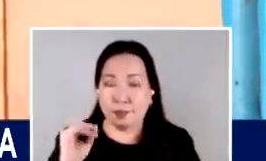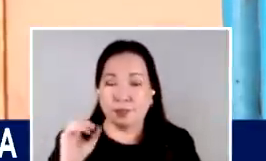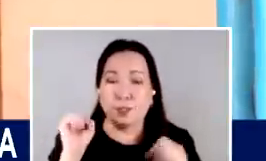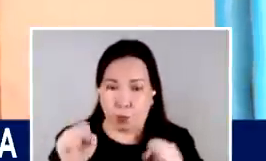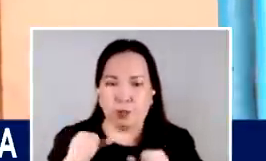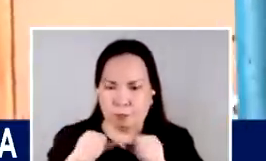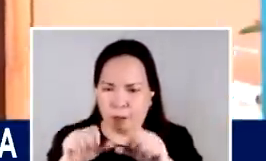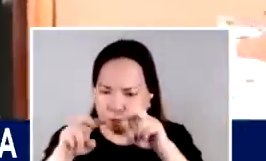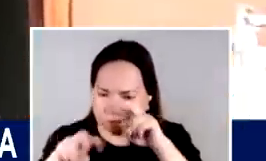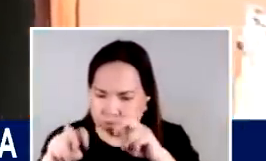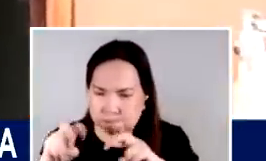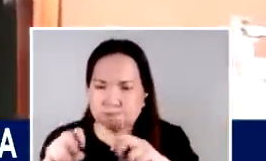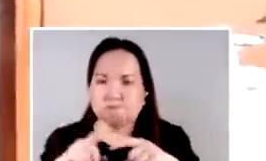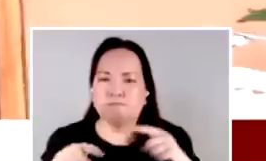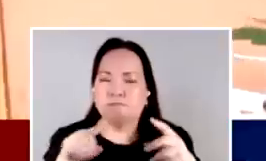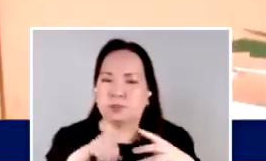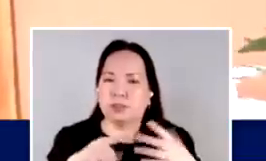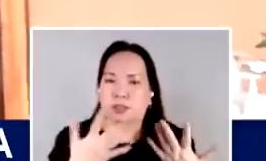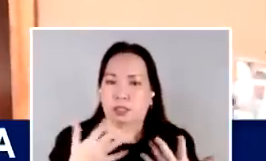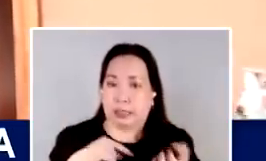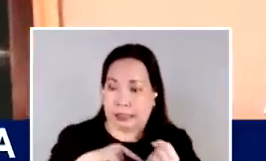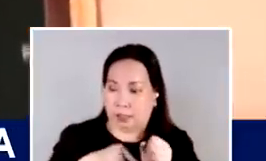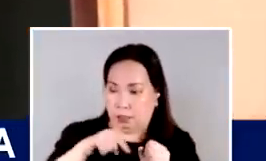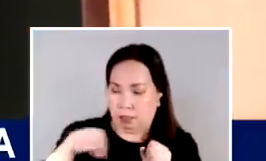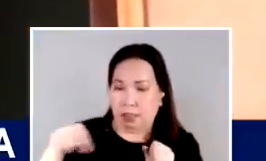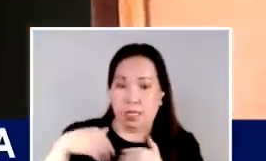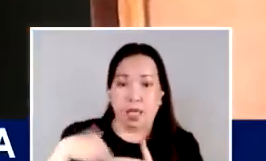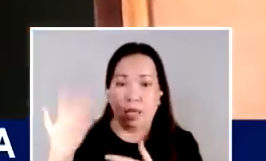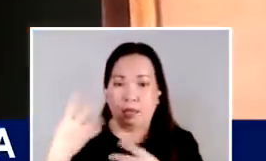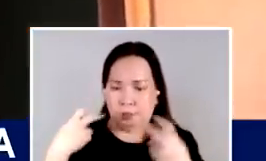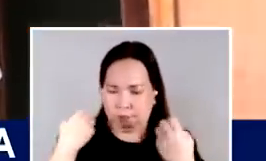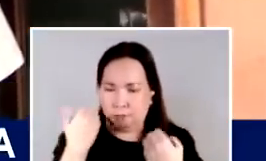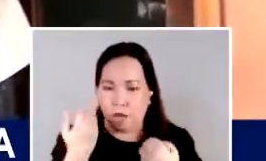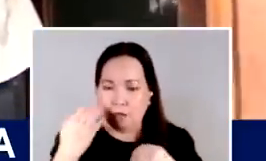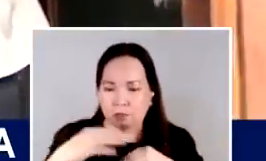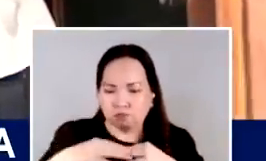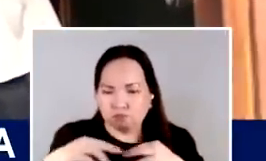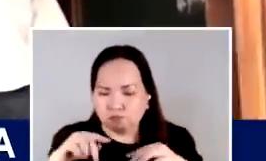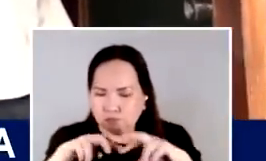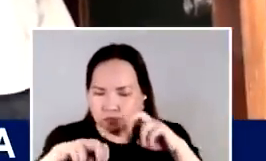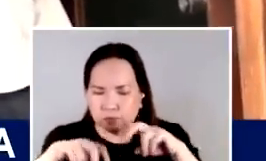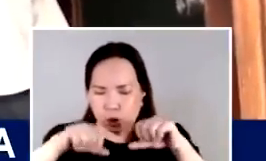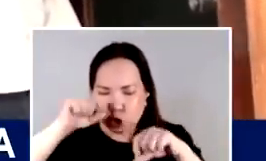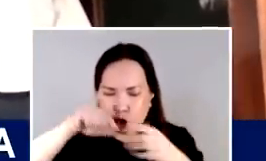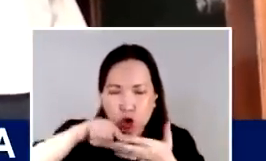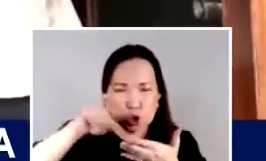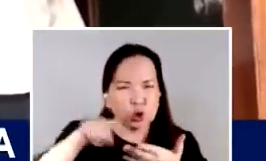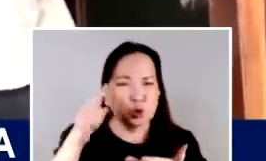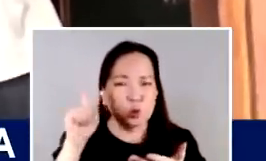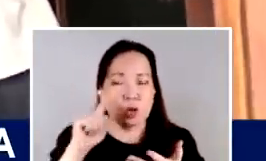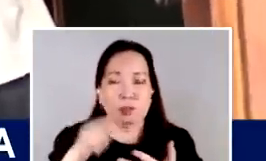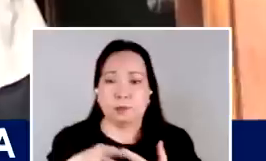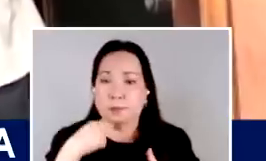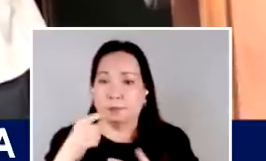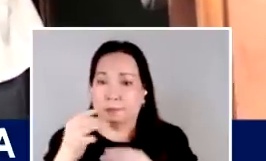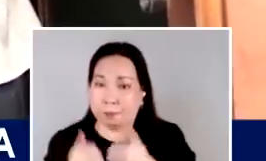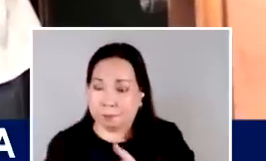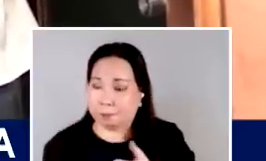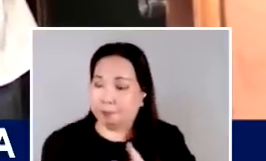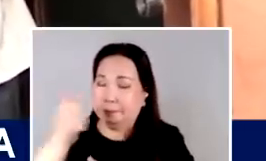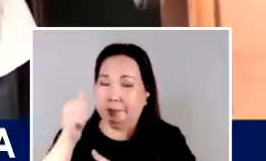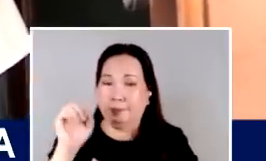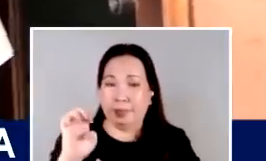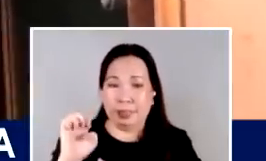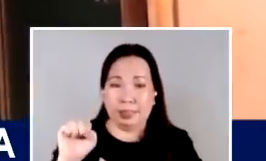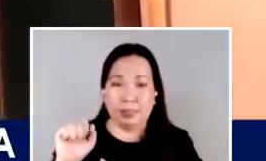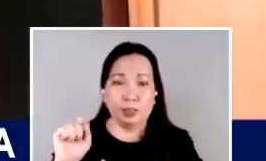linggo ay naasahang sisimula ng autopsy sa mga ipaprioritize na bangkay. Sabi ng manager ng Eastern Funeral Services,